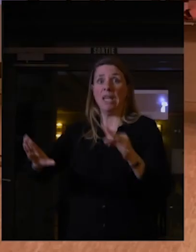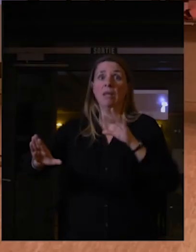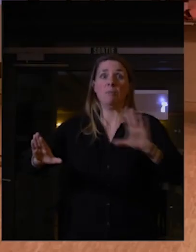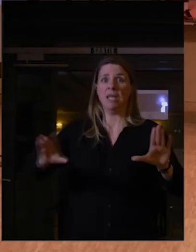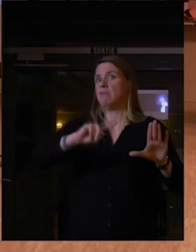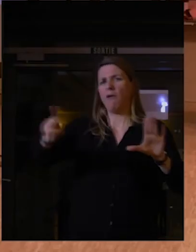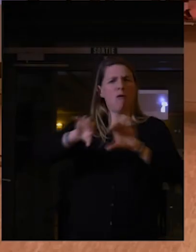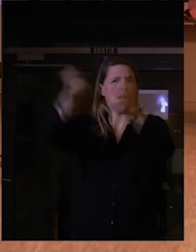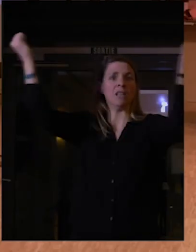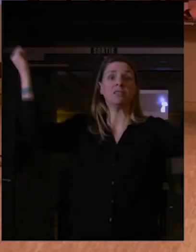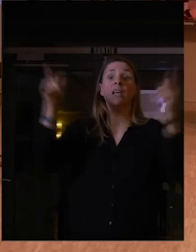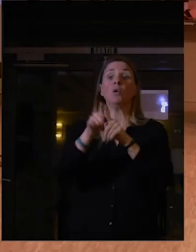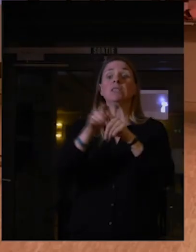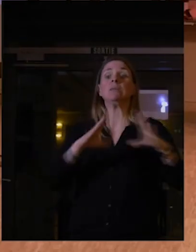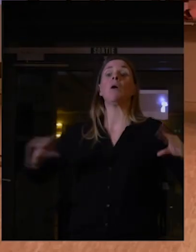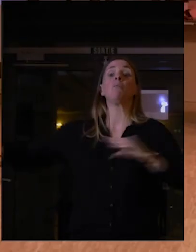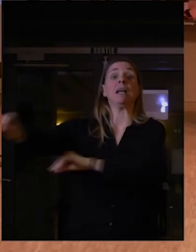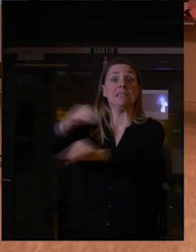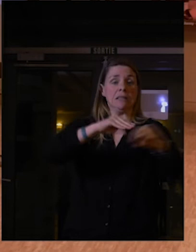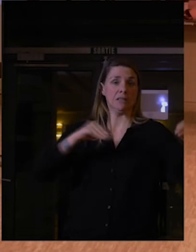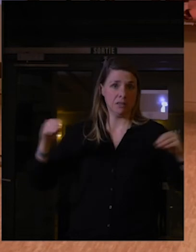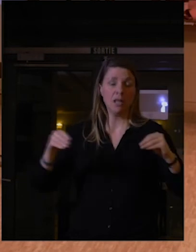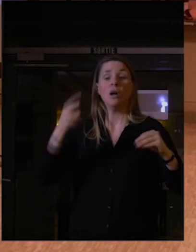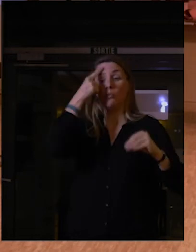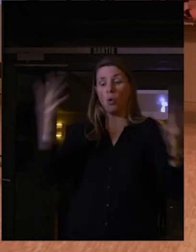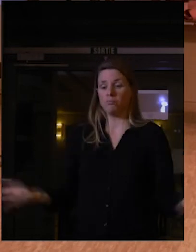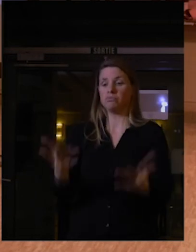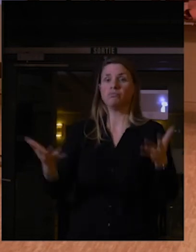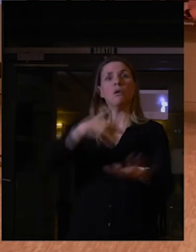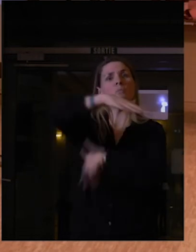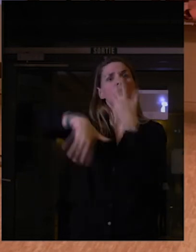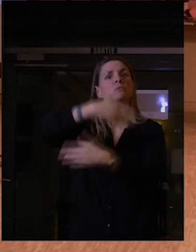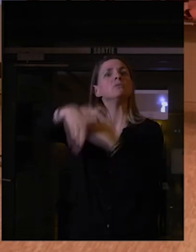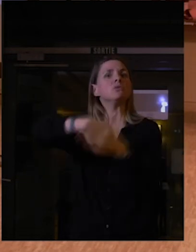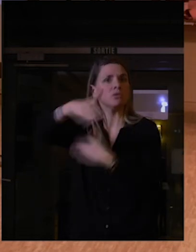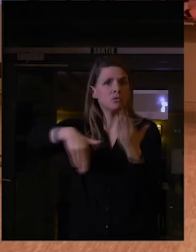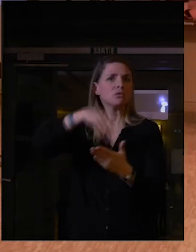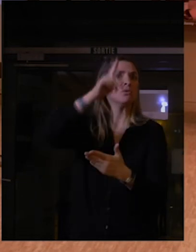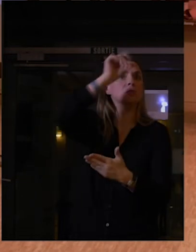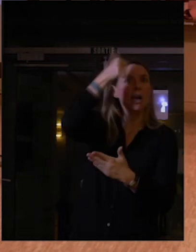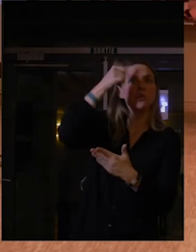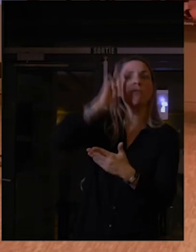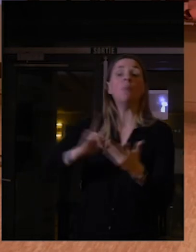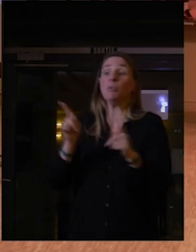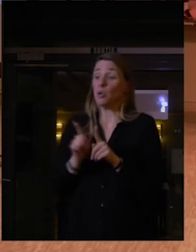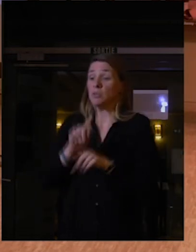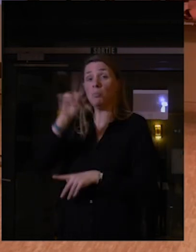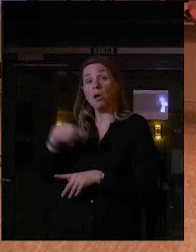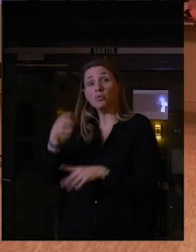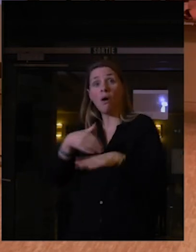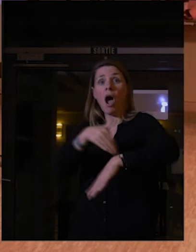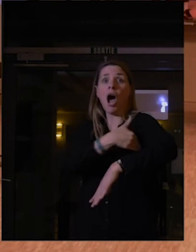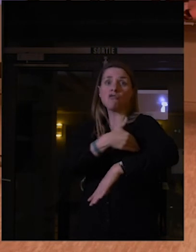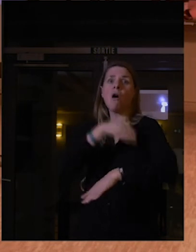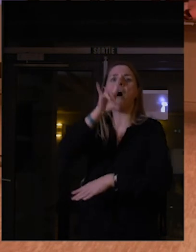organisations de l'espace qui, justement, favorisent la mixité, et avec aussi les formations des personnels municipaux, ce qu'on appelle